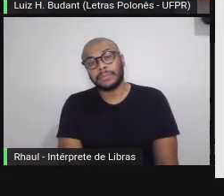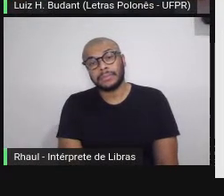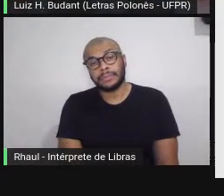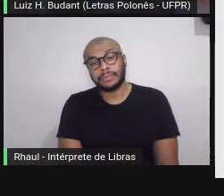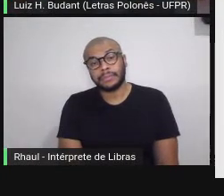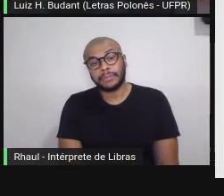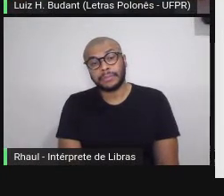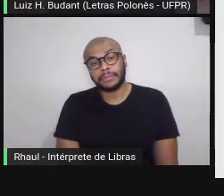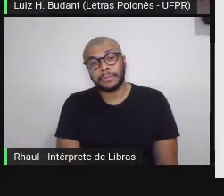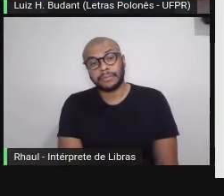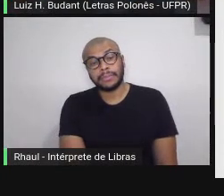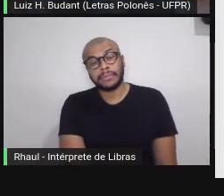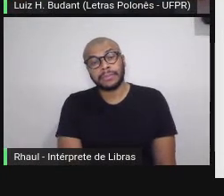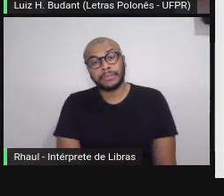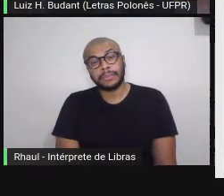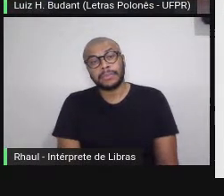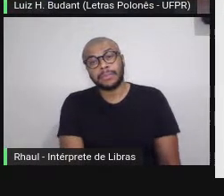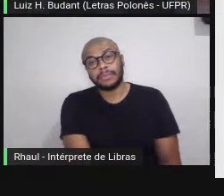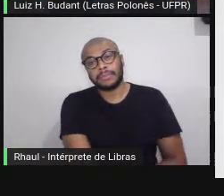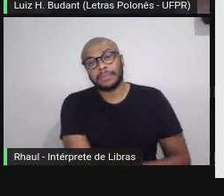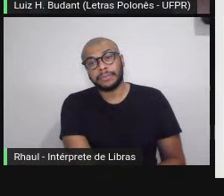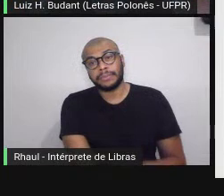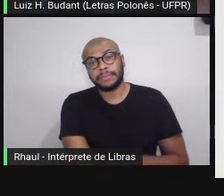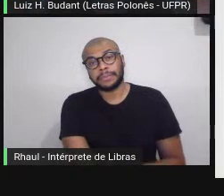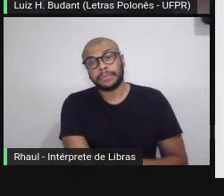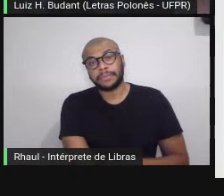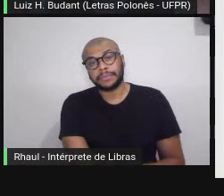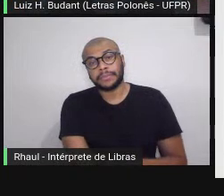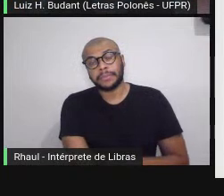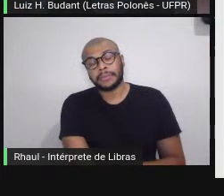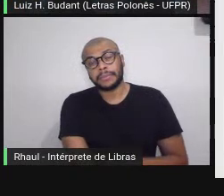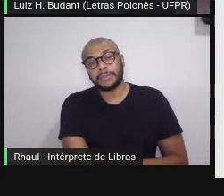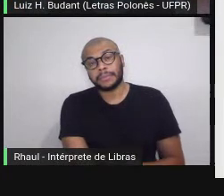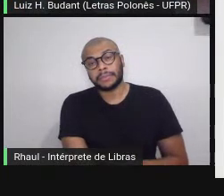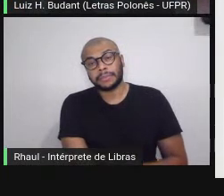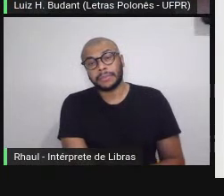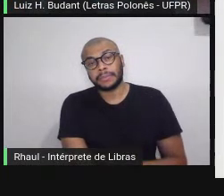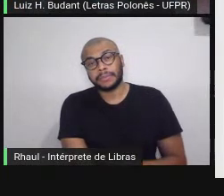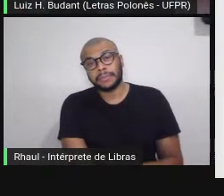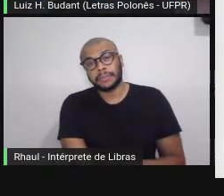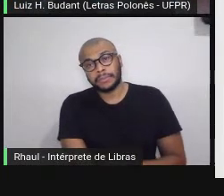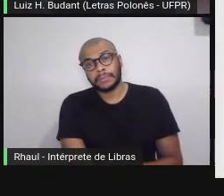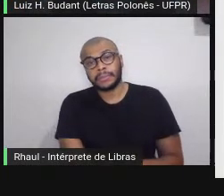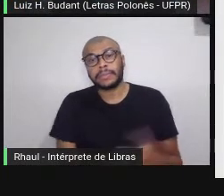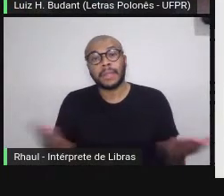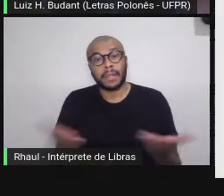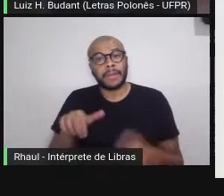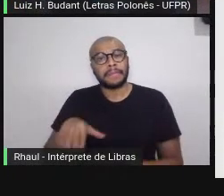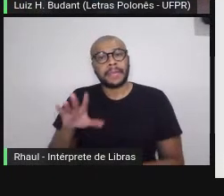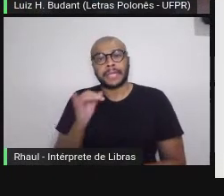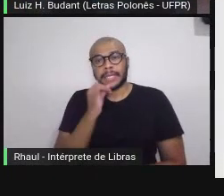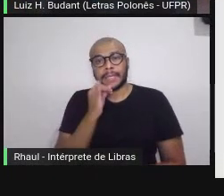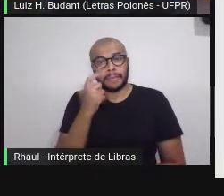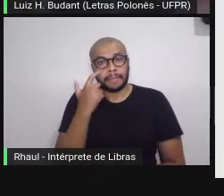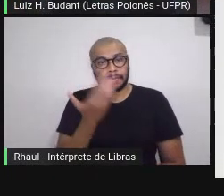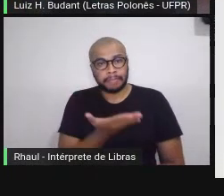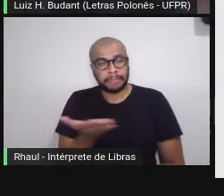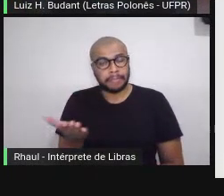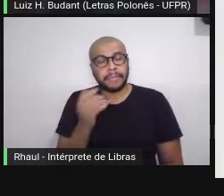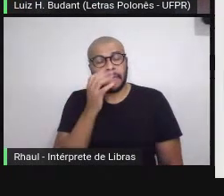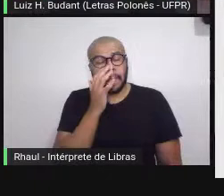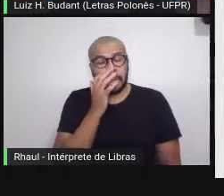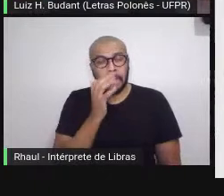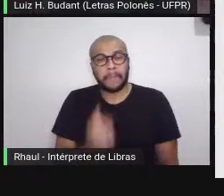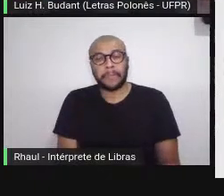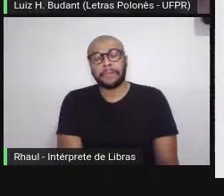broda, feminina, vai se declinar como se fosse woda. E agora mais os exemplos. Tá.